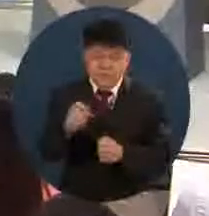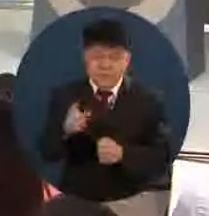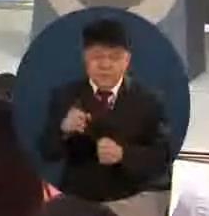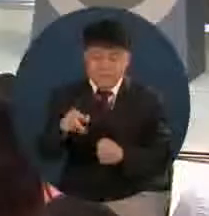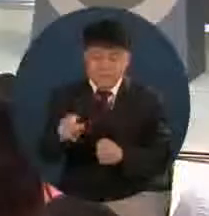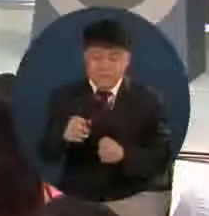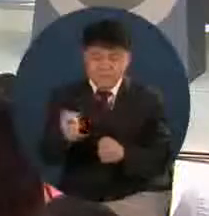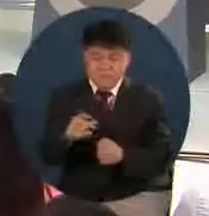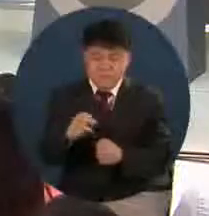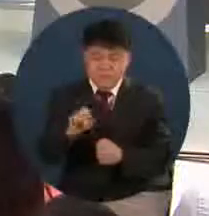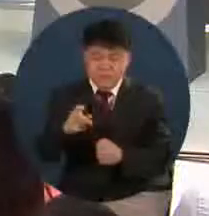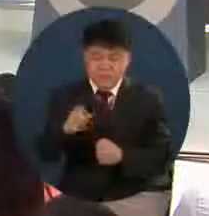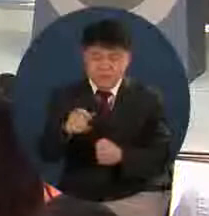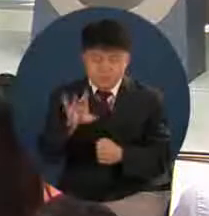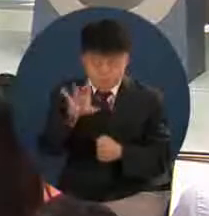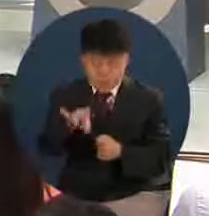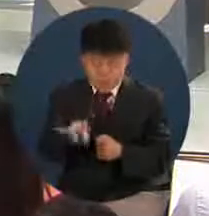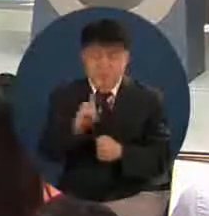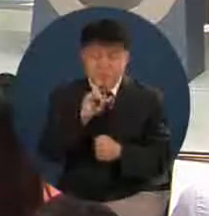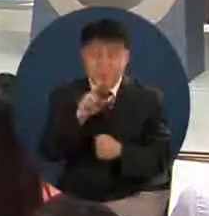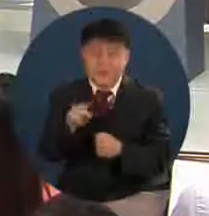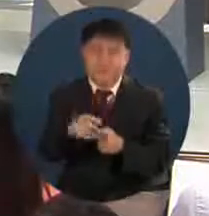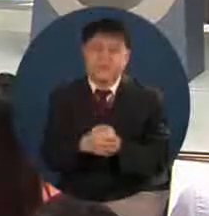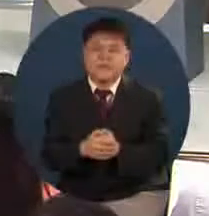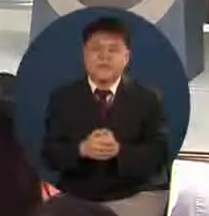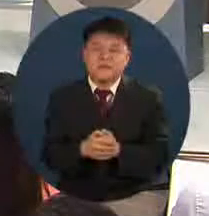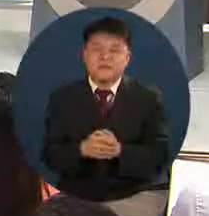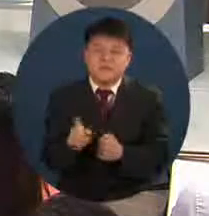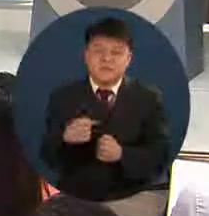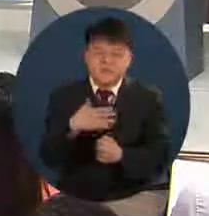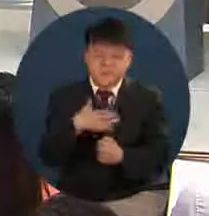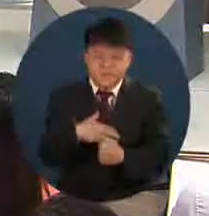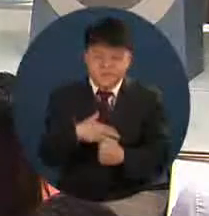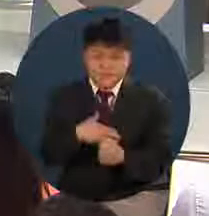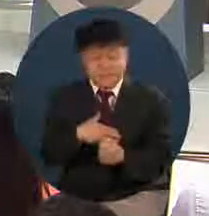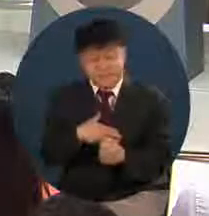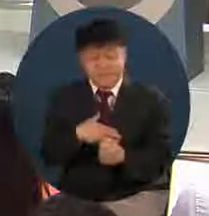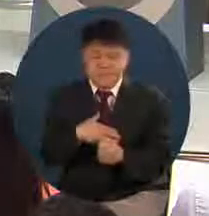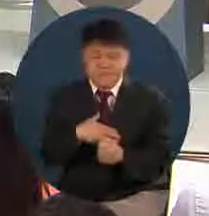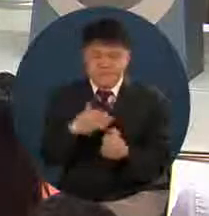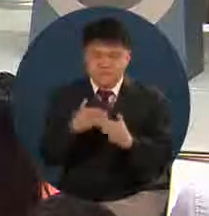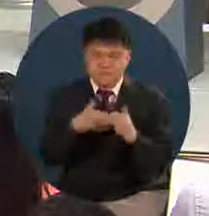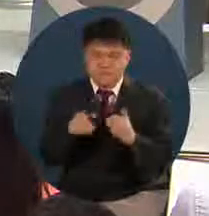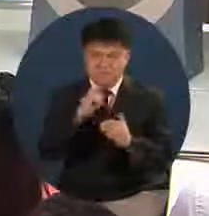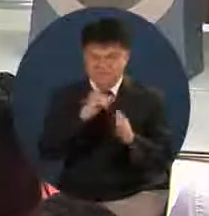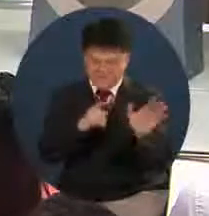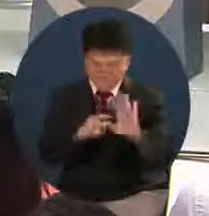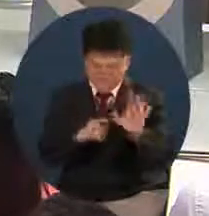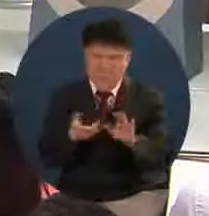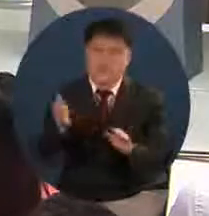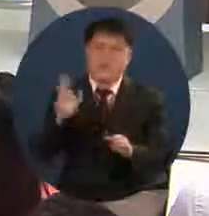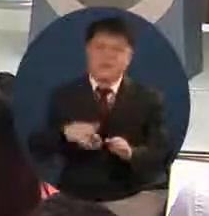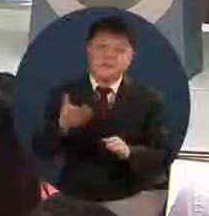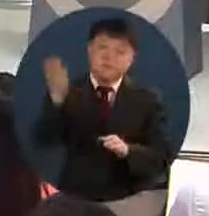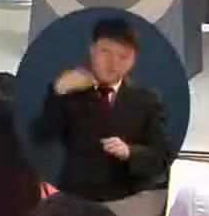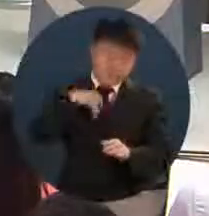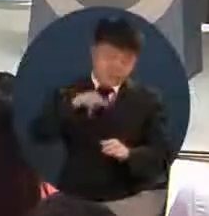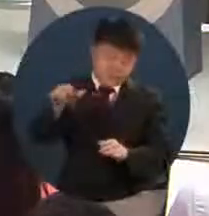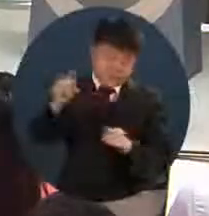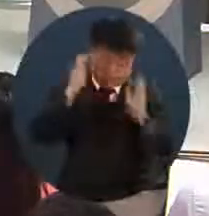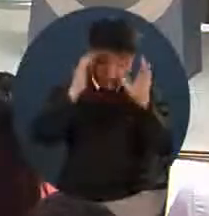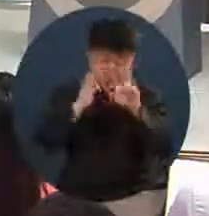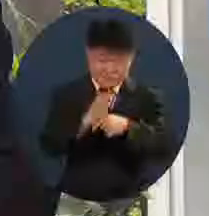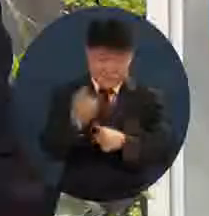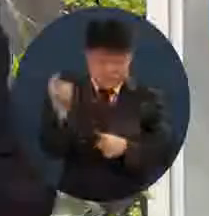아주 어울리는 달인 거예요. 예. 그래서 뭐 이건 뭐 비공식적인 겁니다만 제가 유학생활 할 때 들은